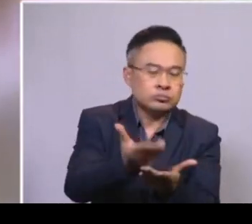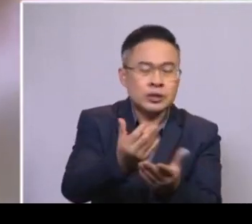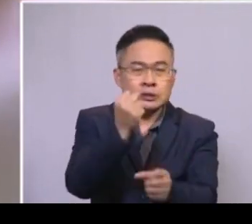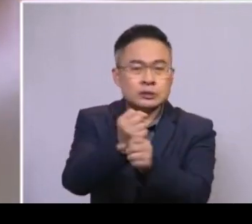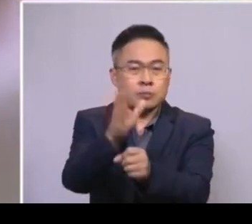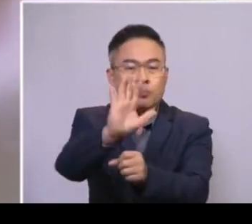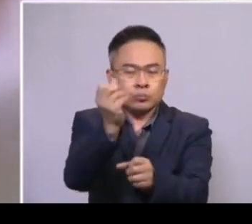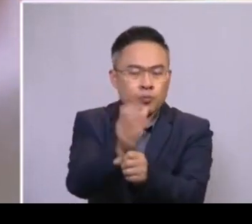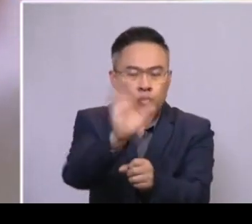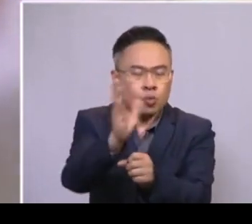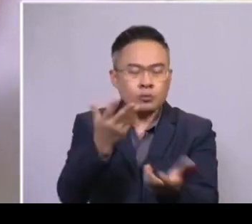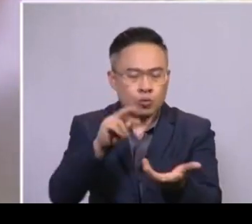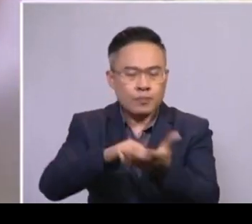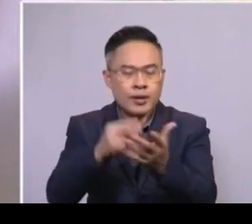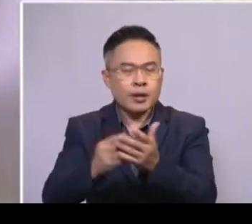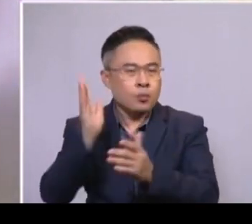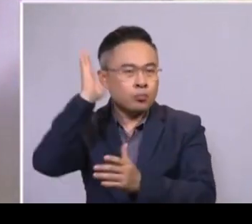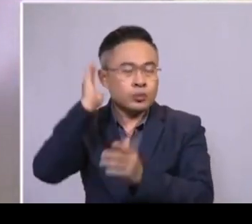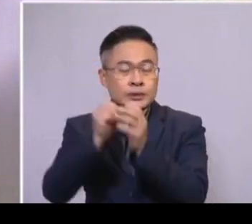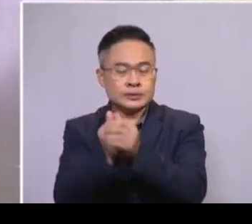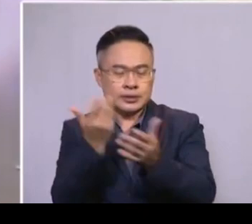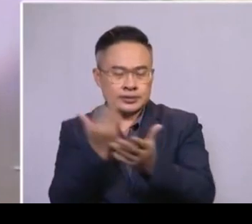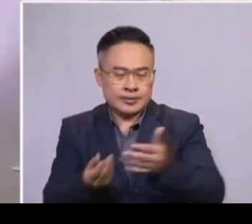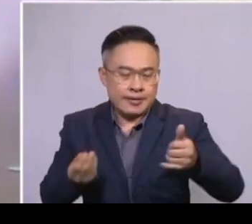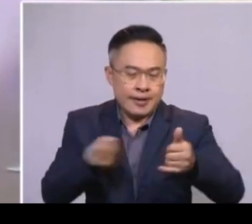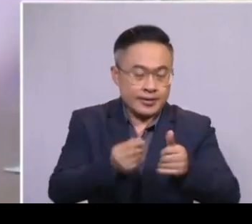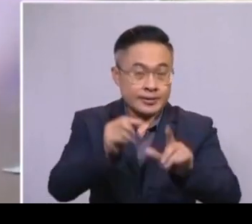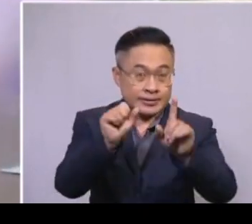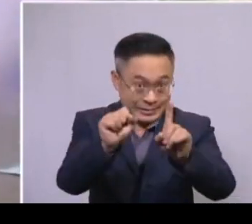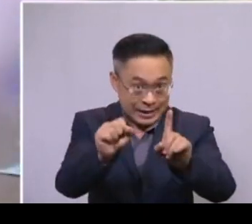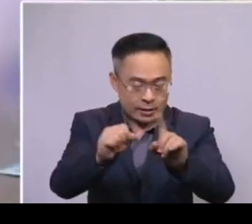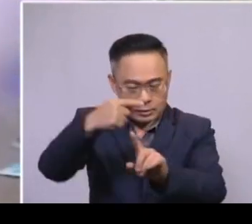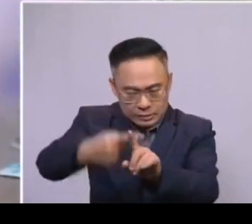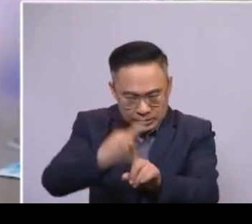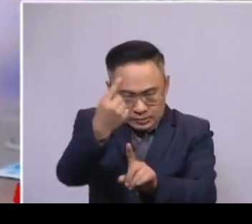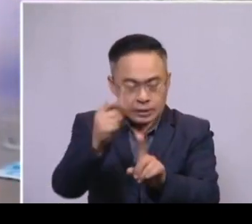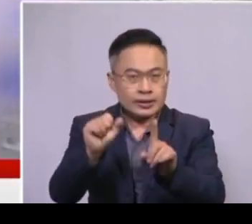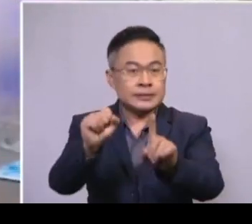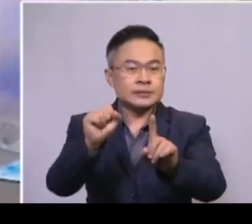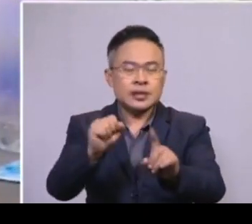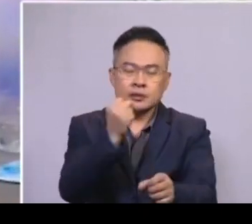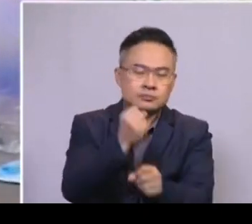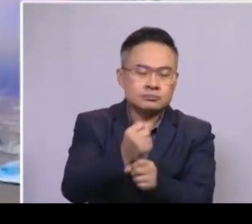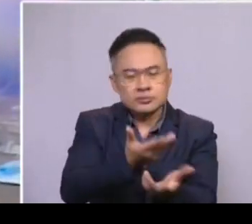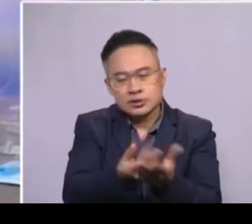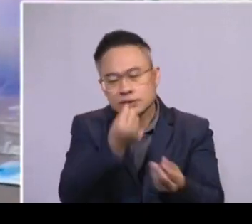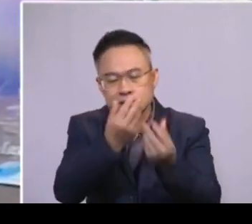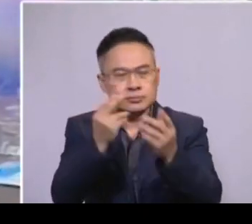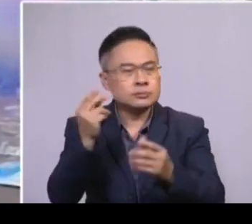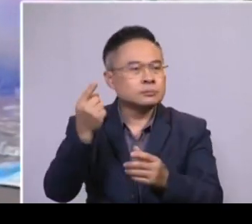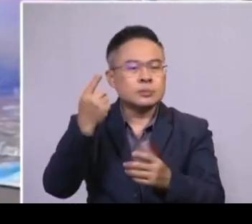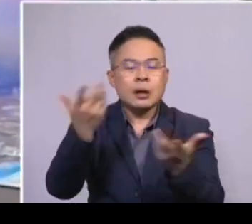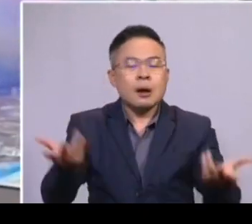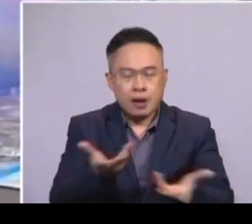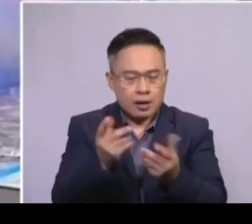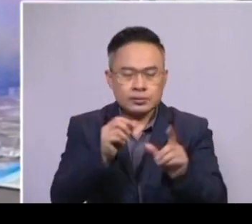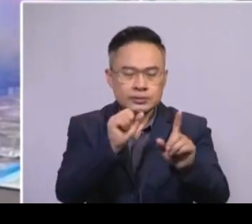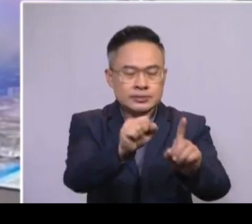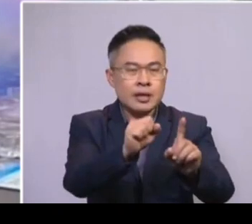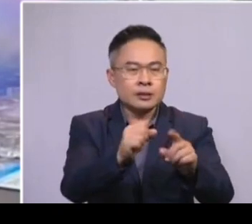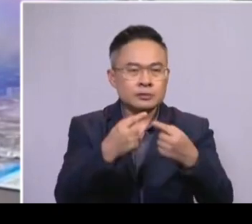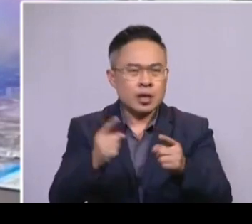ชุดสืบสวนนครบาลนะครับไปบุกรวบแก๊งคนไทยที่ไปอุ้มชาวจีนจากย่านคอนโดซอยหลังสวนนะฮะ